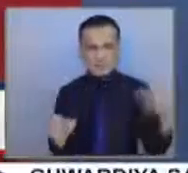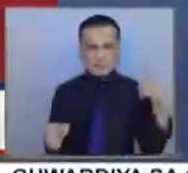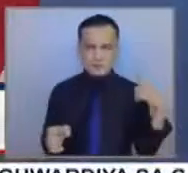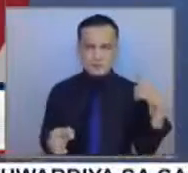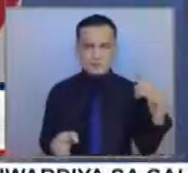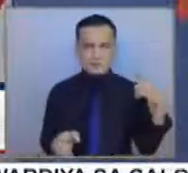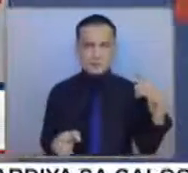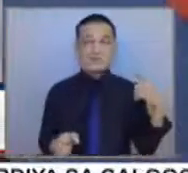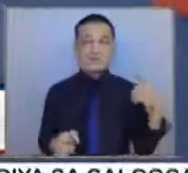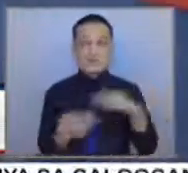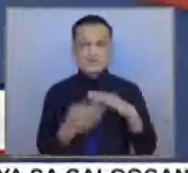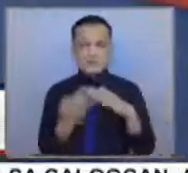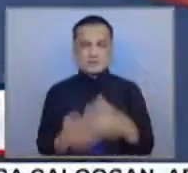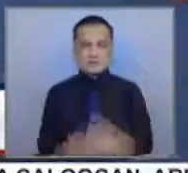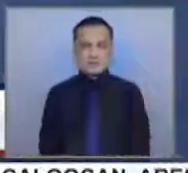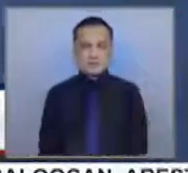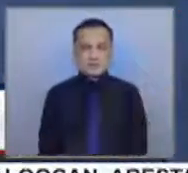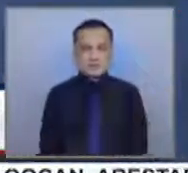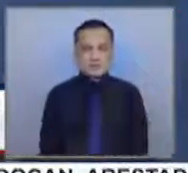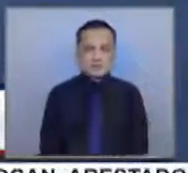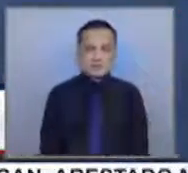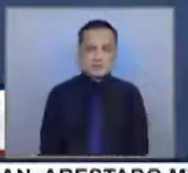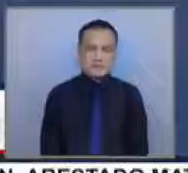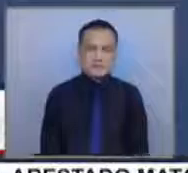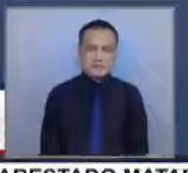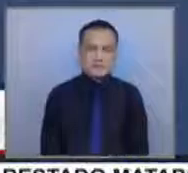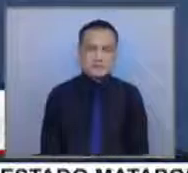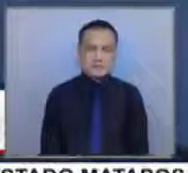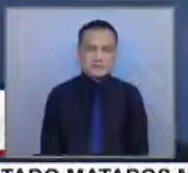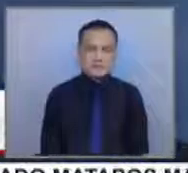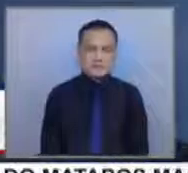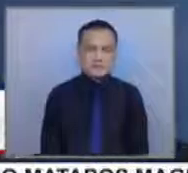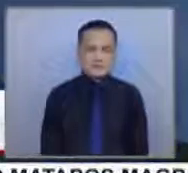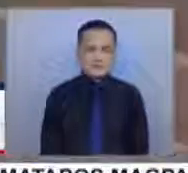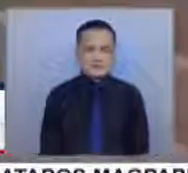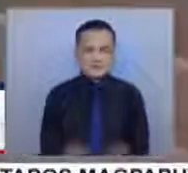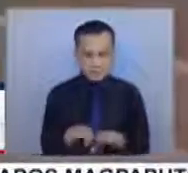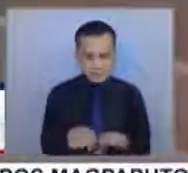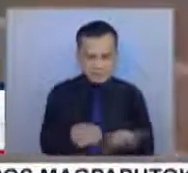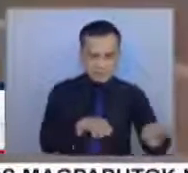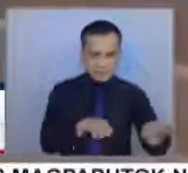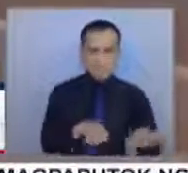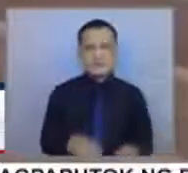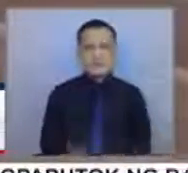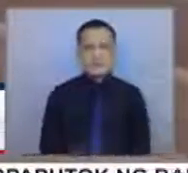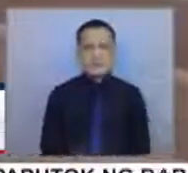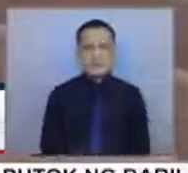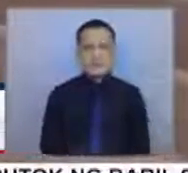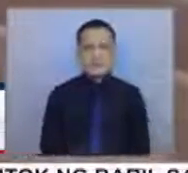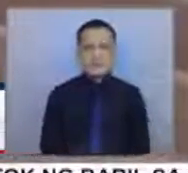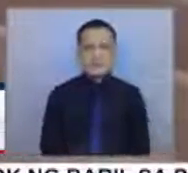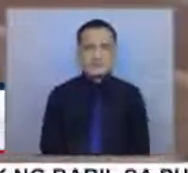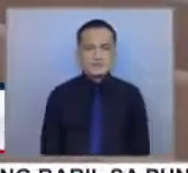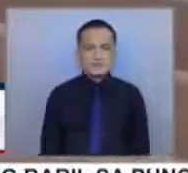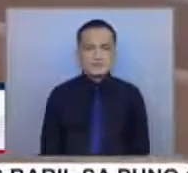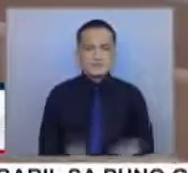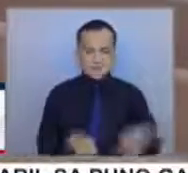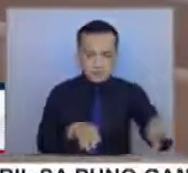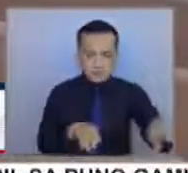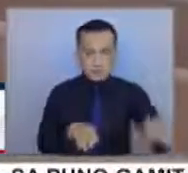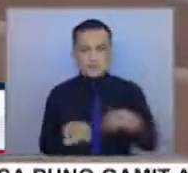chamber natin. So, papalo tayo, medyo space lang. Daan-daan lang, feet together, side, umilag